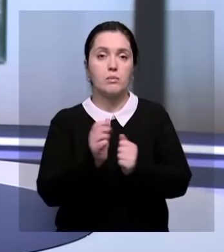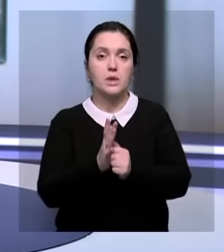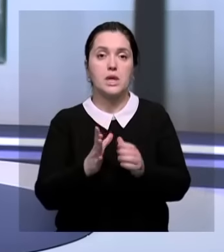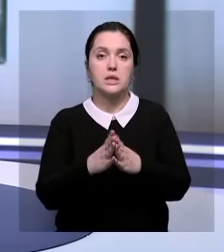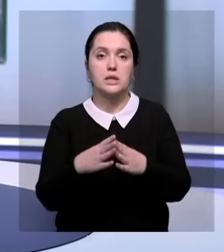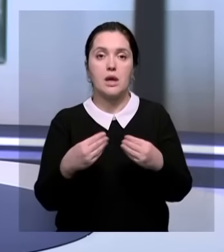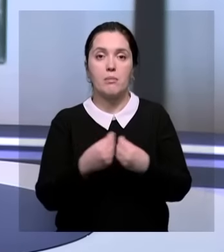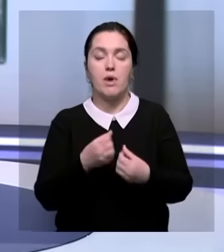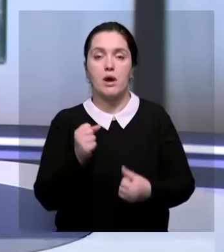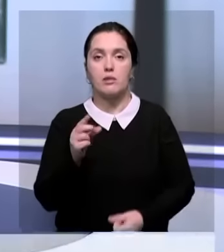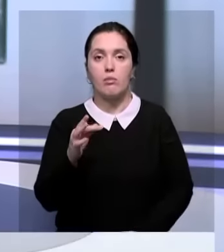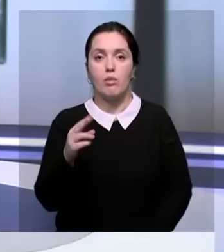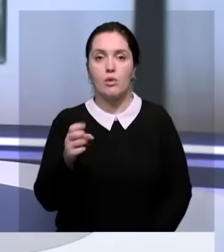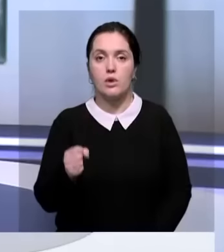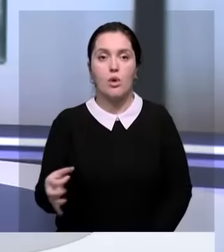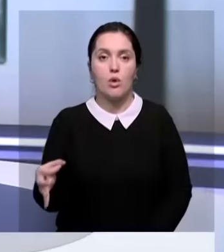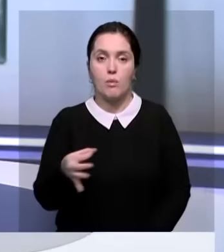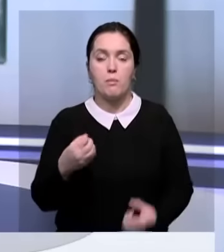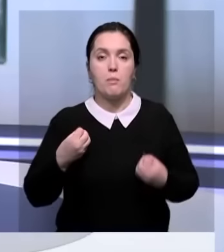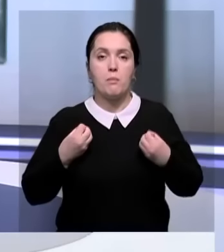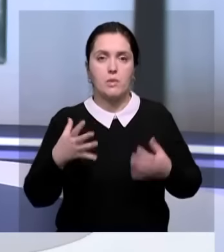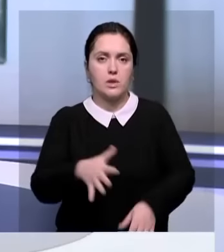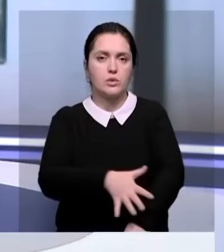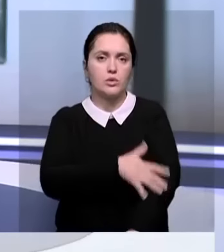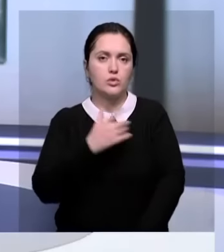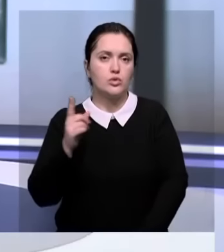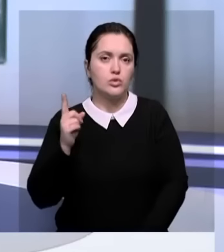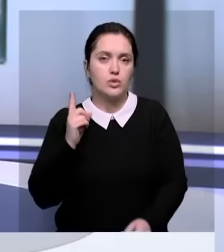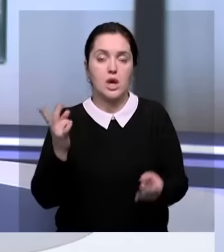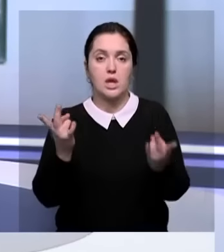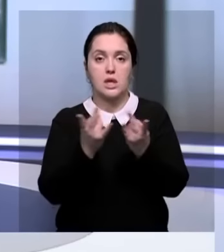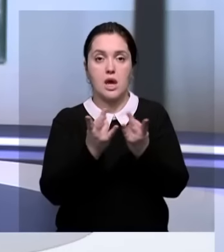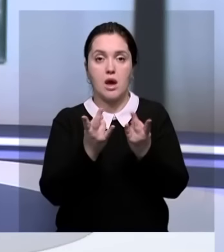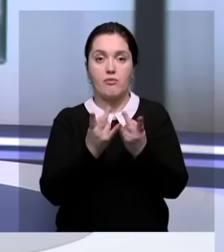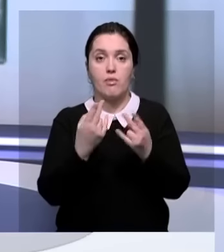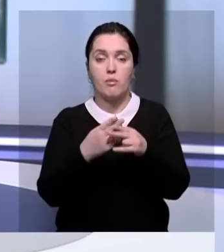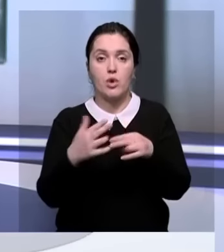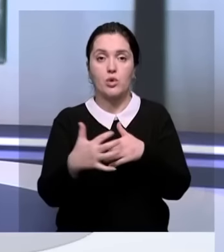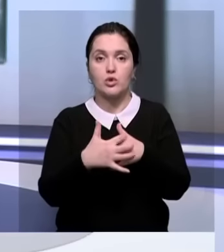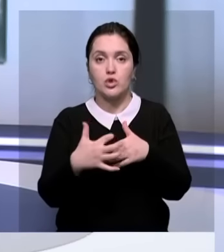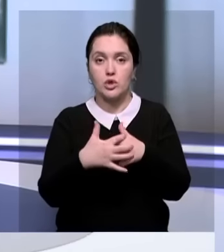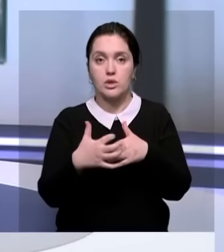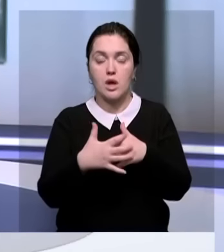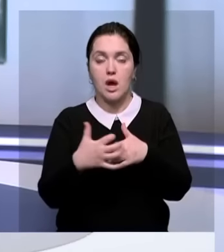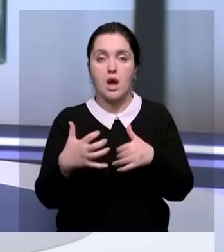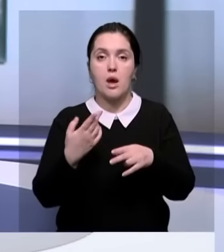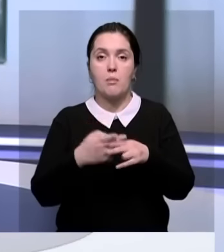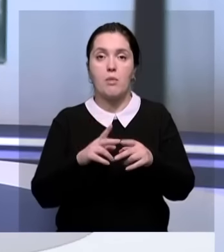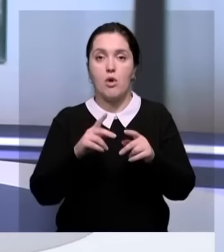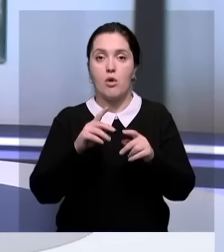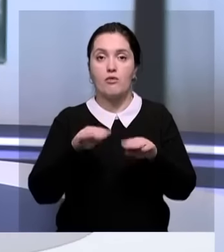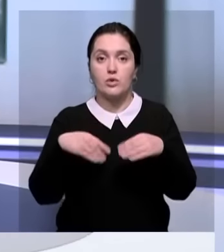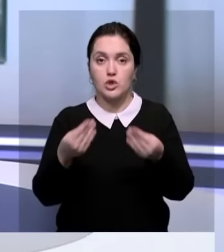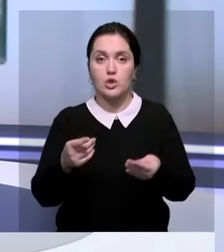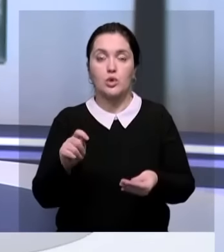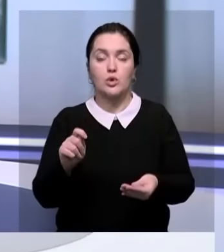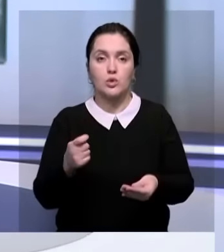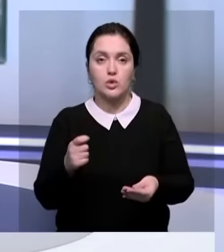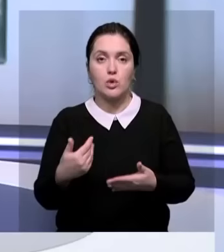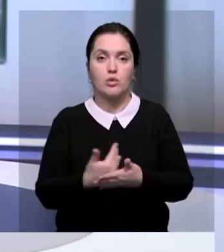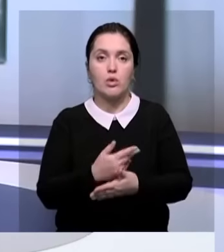115 семей из Акмолинской области отпраздновали долгожданное новоселье. Накануне жителям Кокшетау и Кош вручили ключи